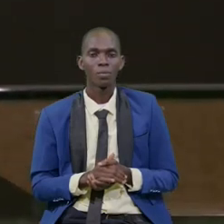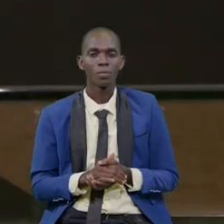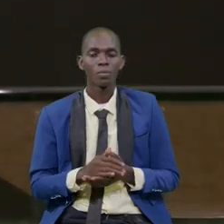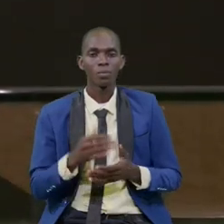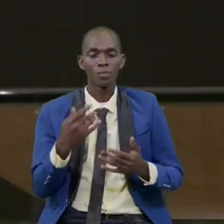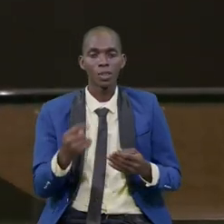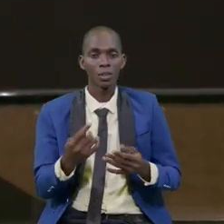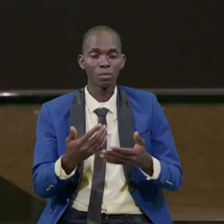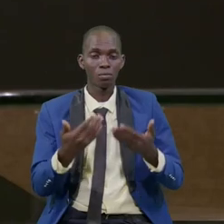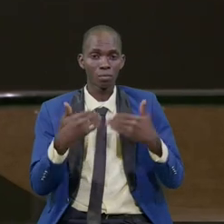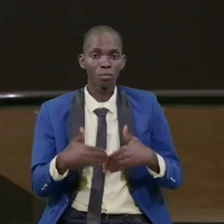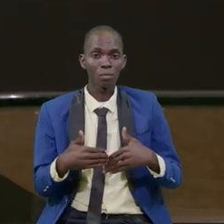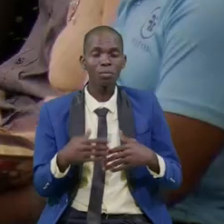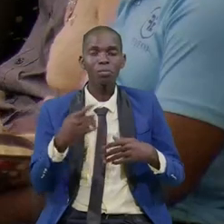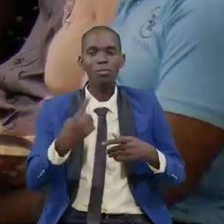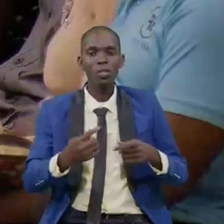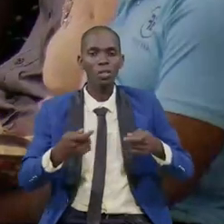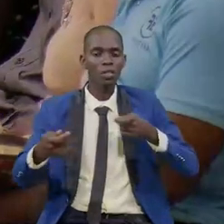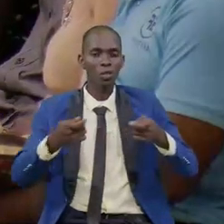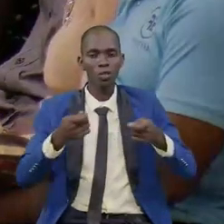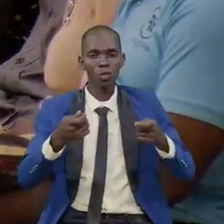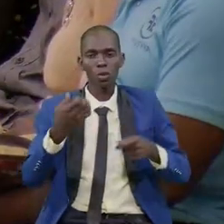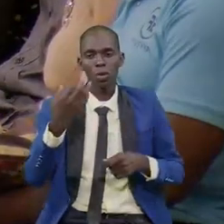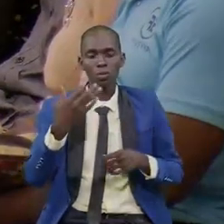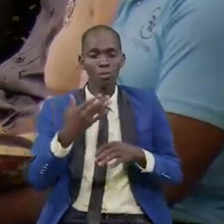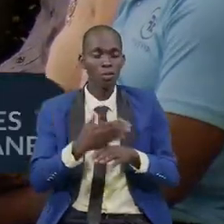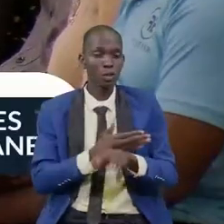Nous allons voir ici le contrôle.